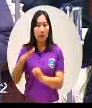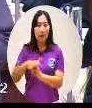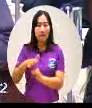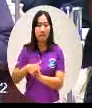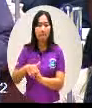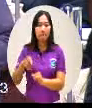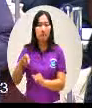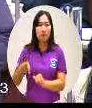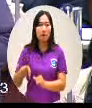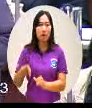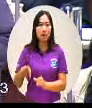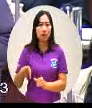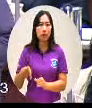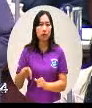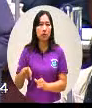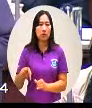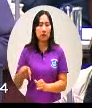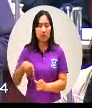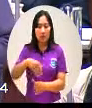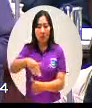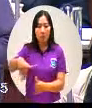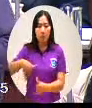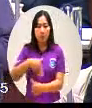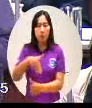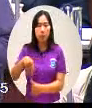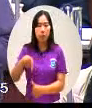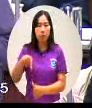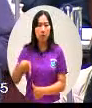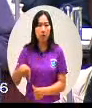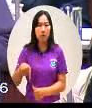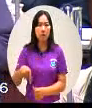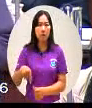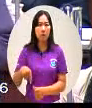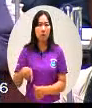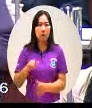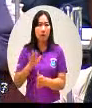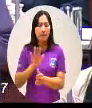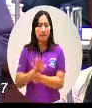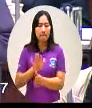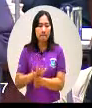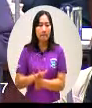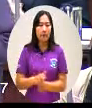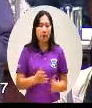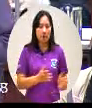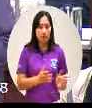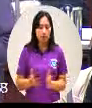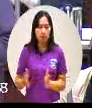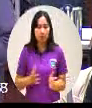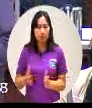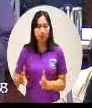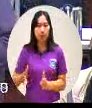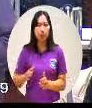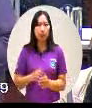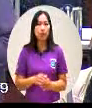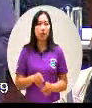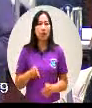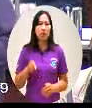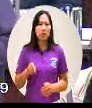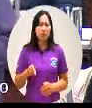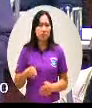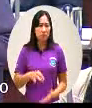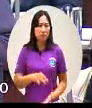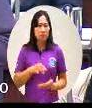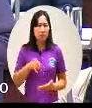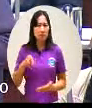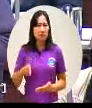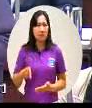遐来做最妥善的安排，啊，把那个地方做最好的规划。啊，当然你拄只提出讲遐要过